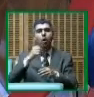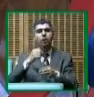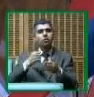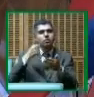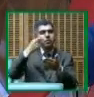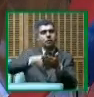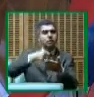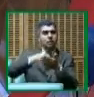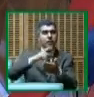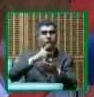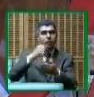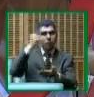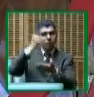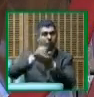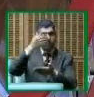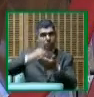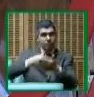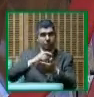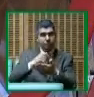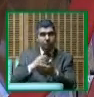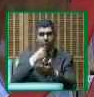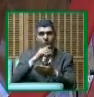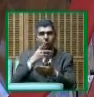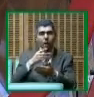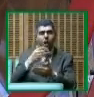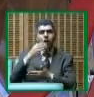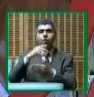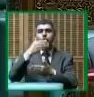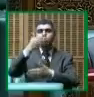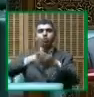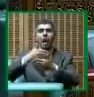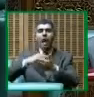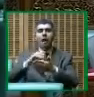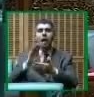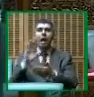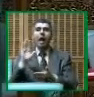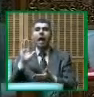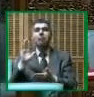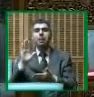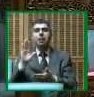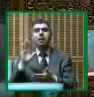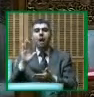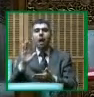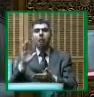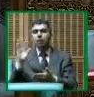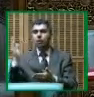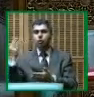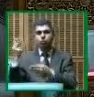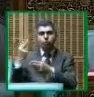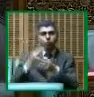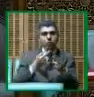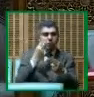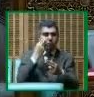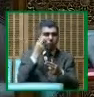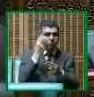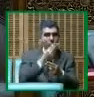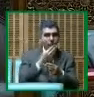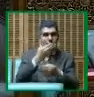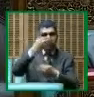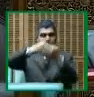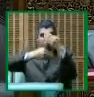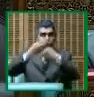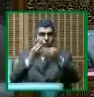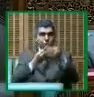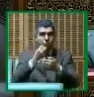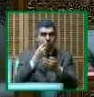بلون بيتون ما كانش كيتعطى، كانوا فقط كيكتفيوا بشهادات الخبره، اون اتيستاسيون